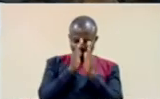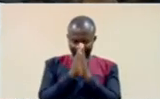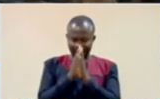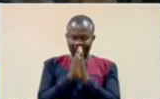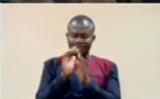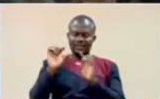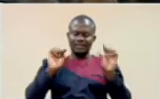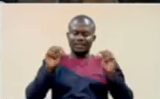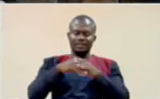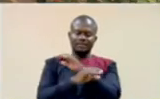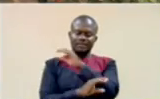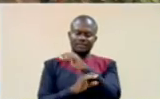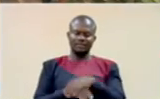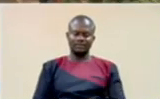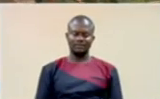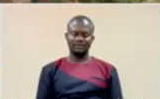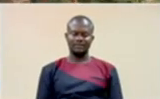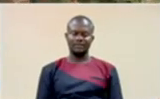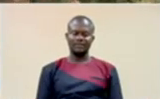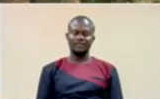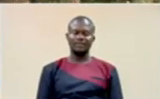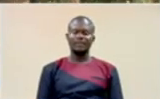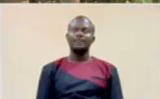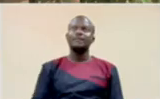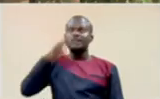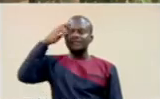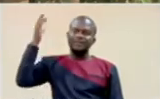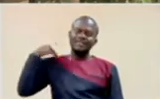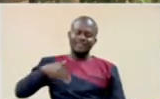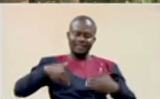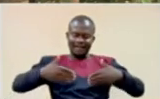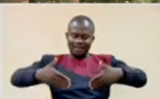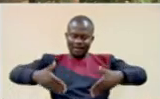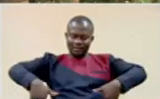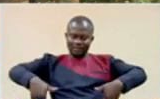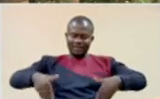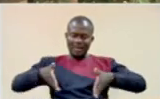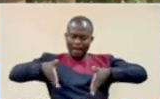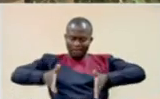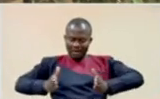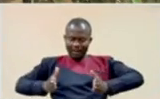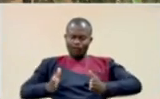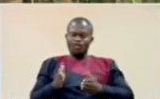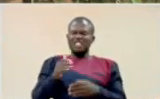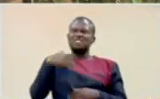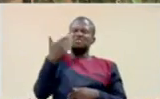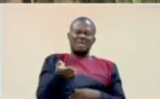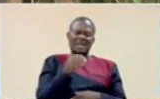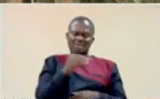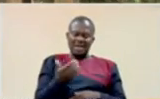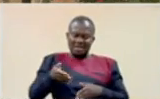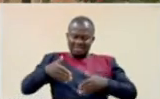ari hake mu gihugu. Icyo gihe twambaraga amakabutura amapantaro yaje nyuma tukiri abana nta mwana wambaraga